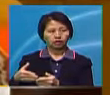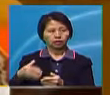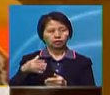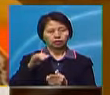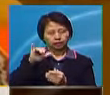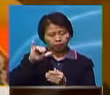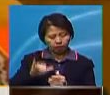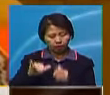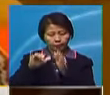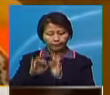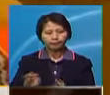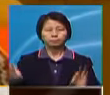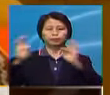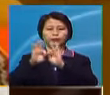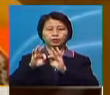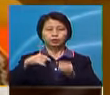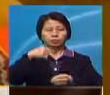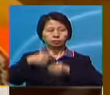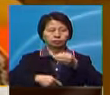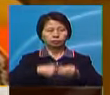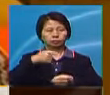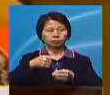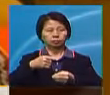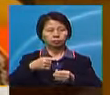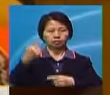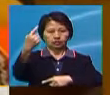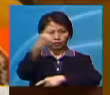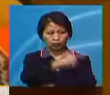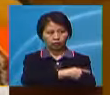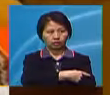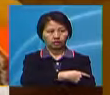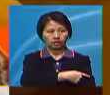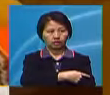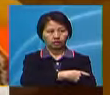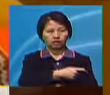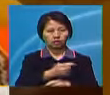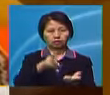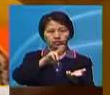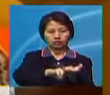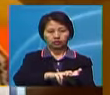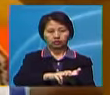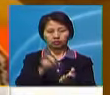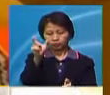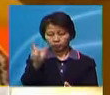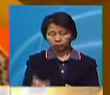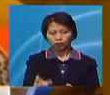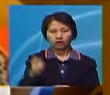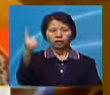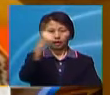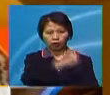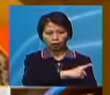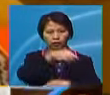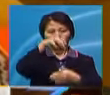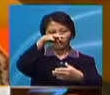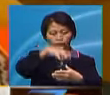terutama sekali berkenaan dengan hari penamaan calon dan hari mengundi.